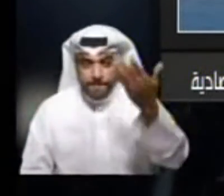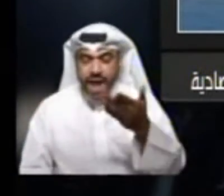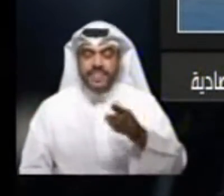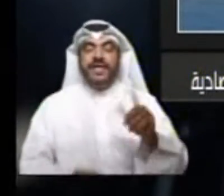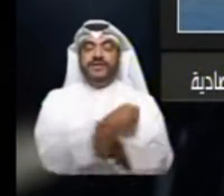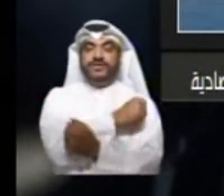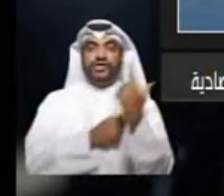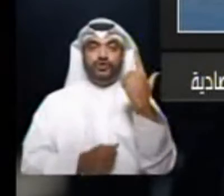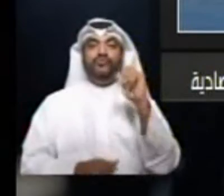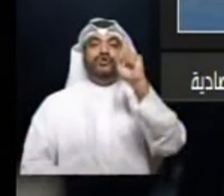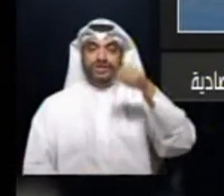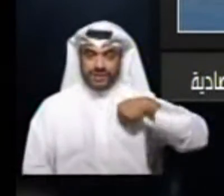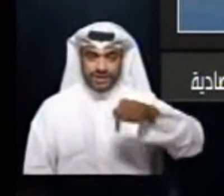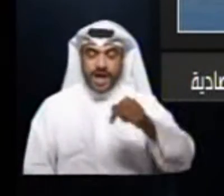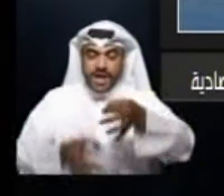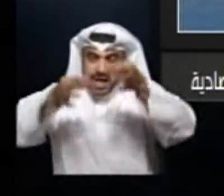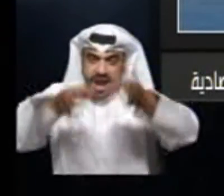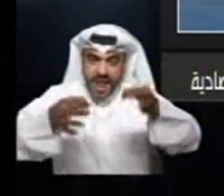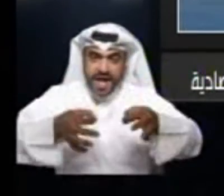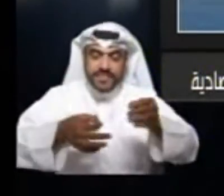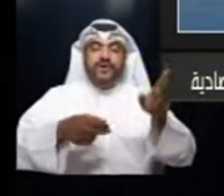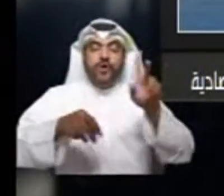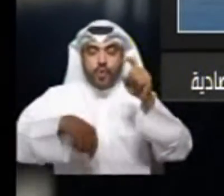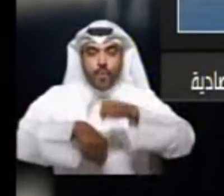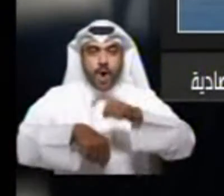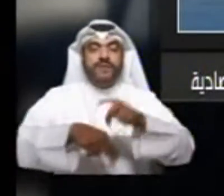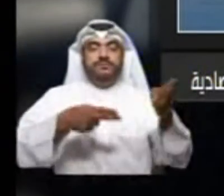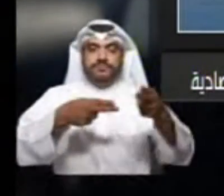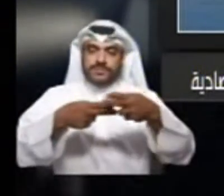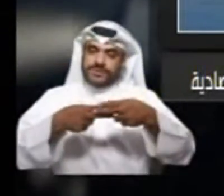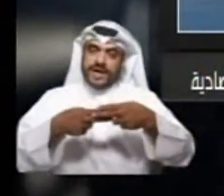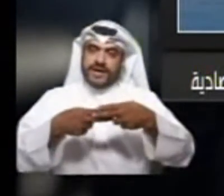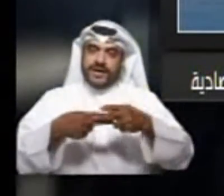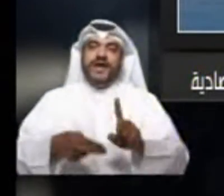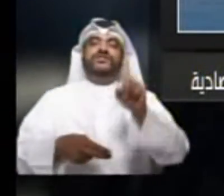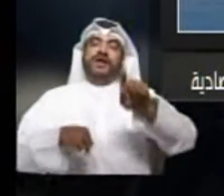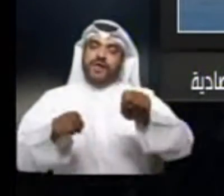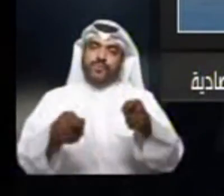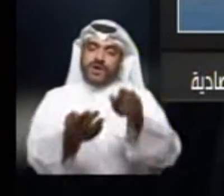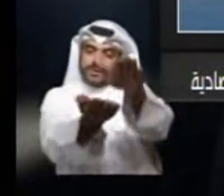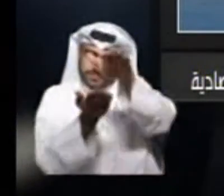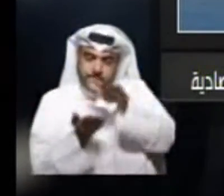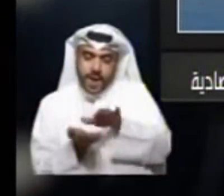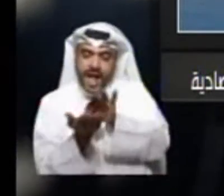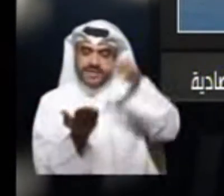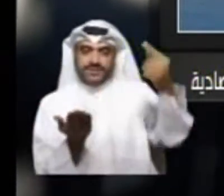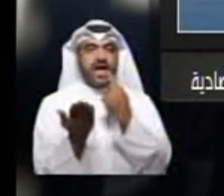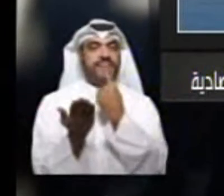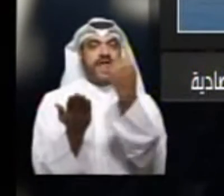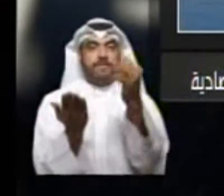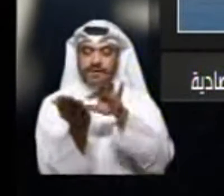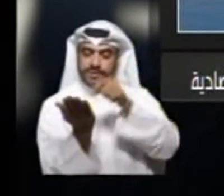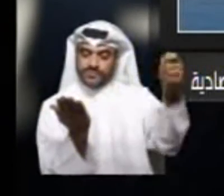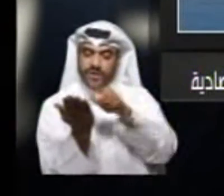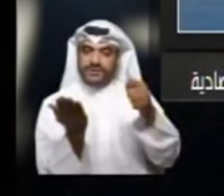أسبوع منها راح نحدد وقت لطبعا إقفال هذه أو يعني